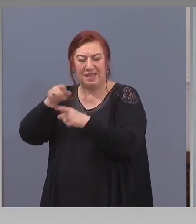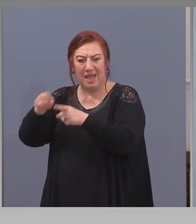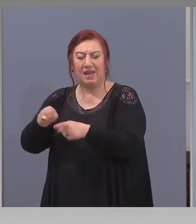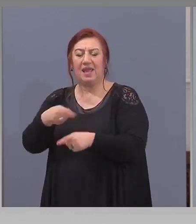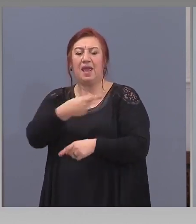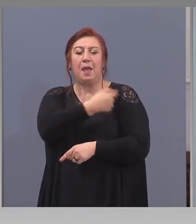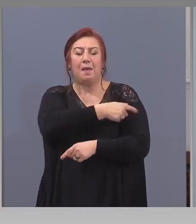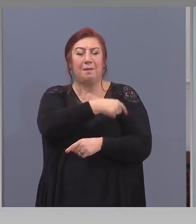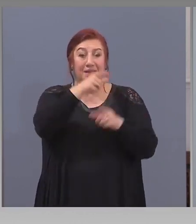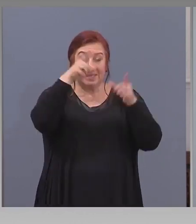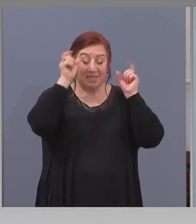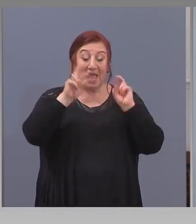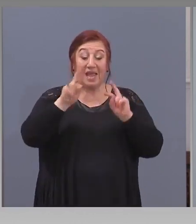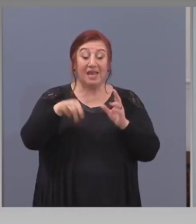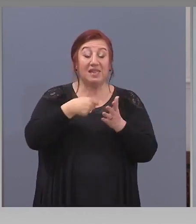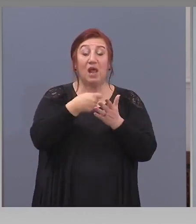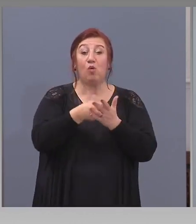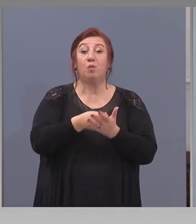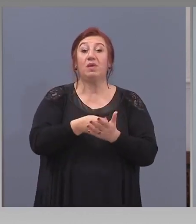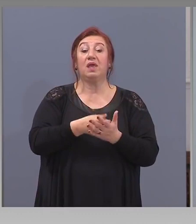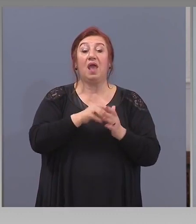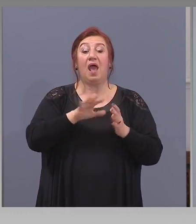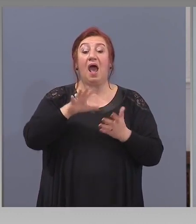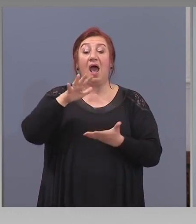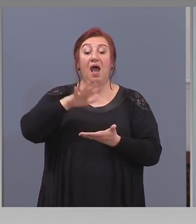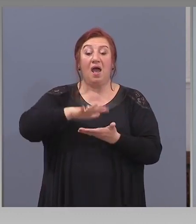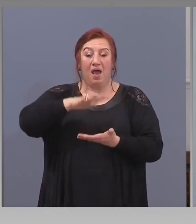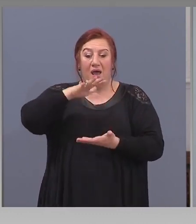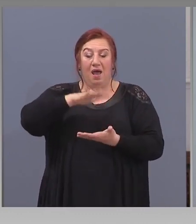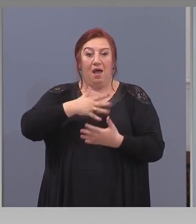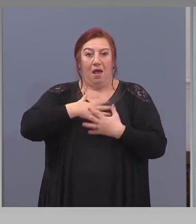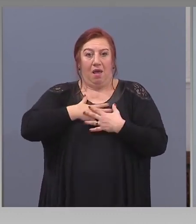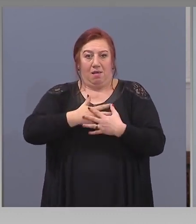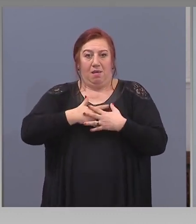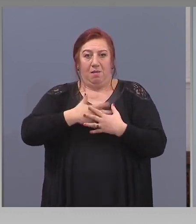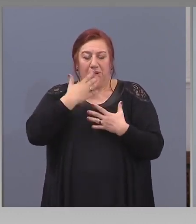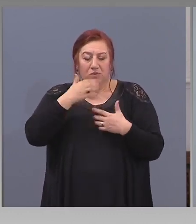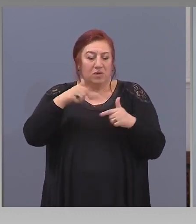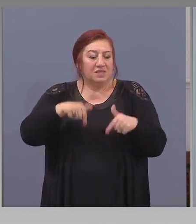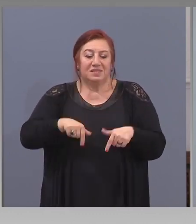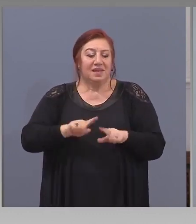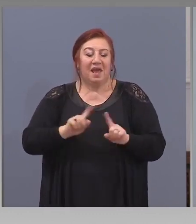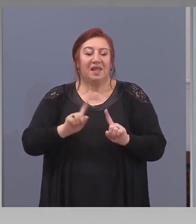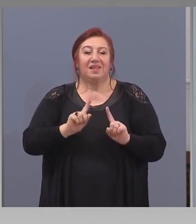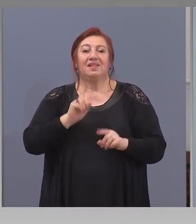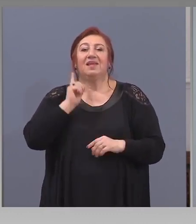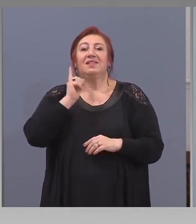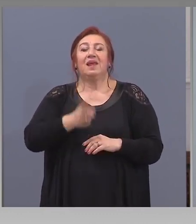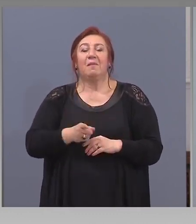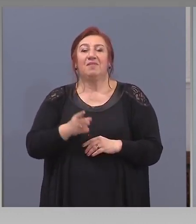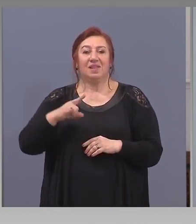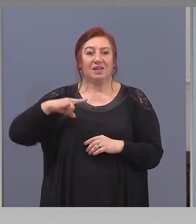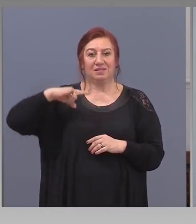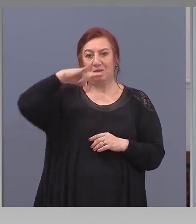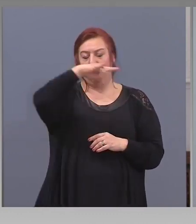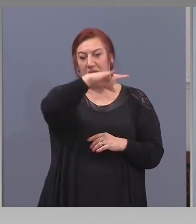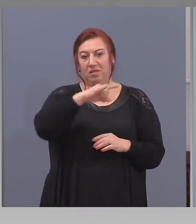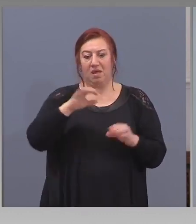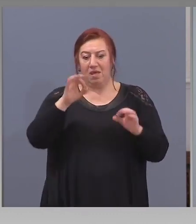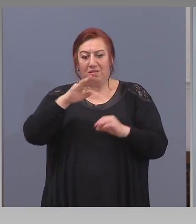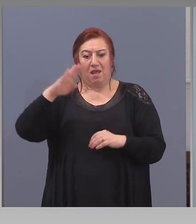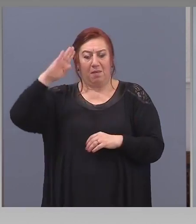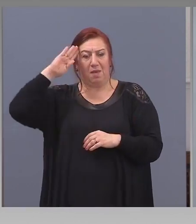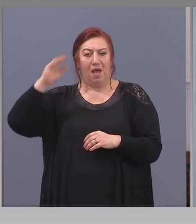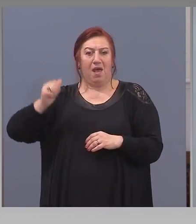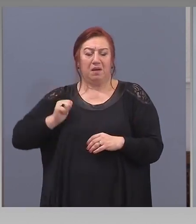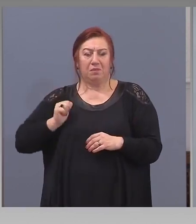оборудването за тази криза? Защото са самолети вече не ни трябват. Няма армии. Ако събереш един